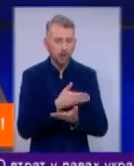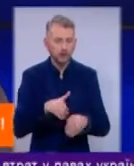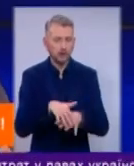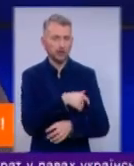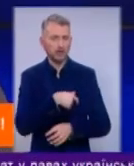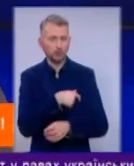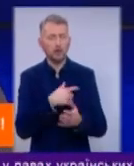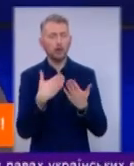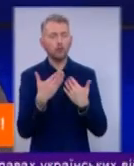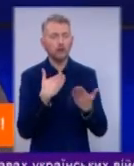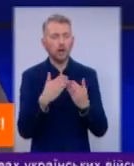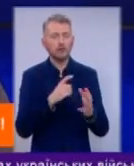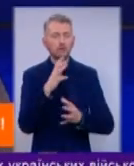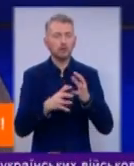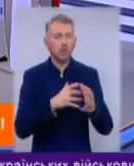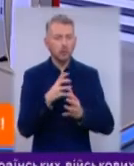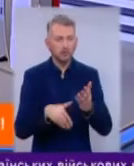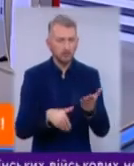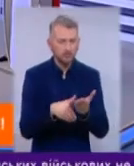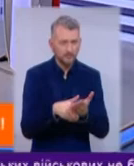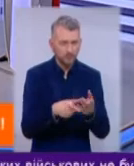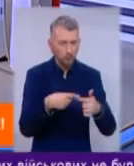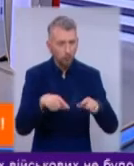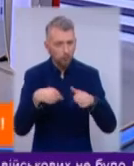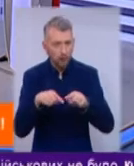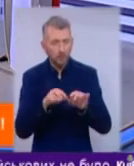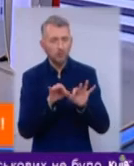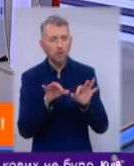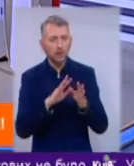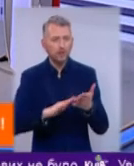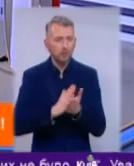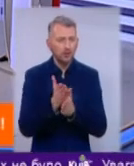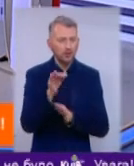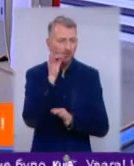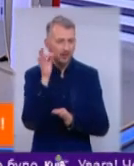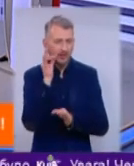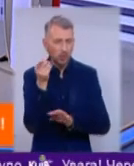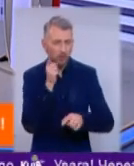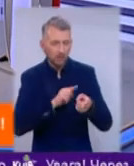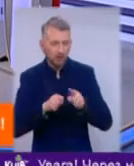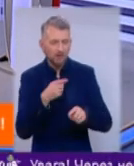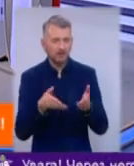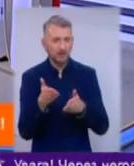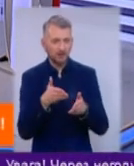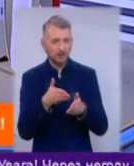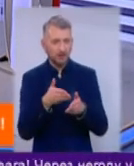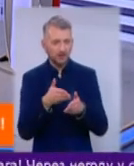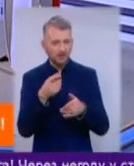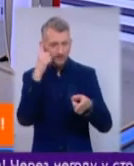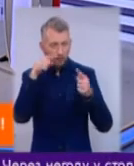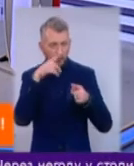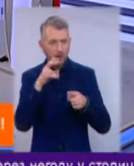депутатів, комунікації з міжнародними донорами і пояснення цих всіх політичних хитросплетінь, які в'яжуться на Банковій для того,